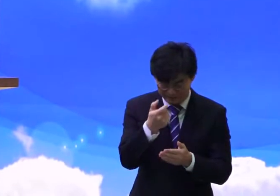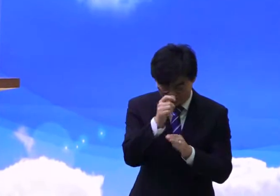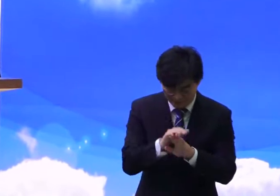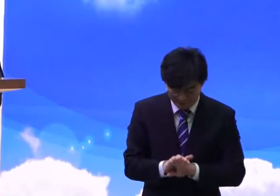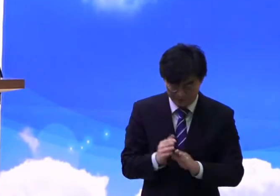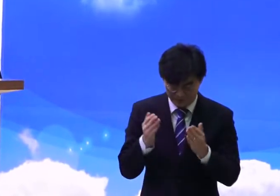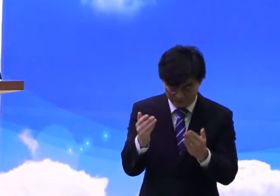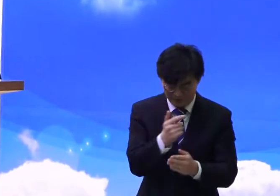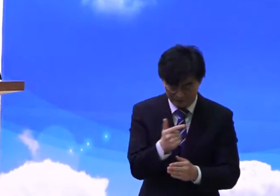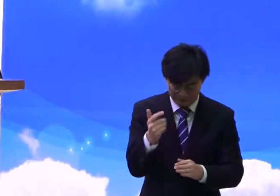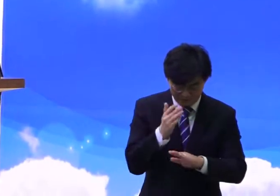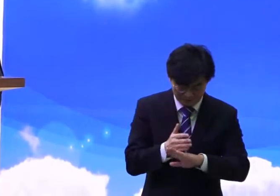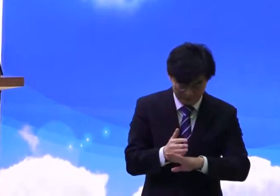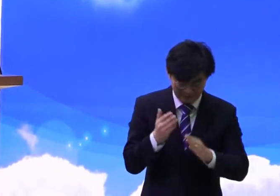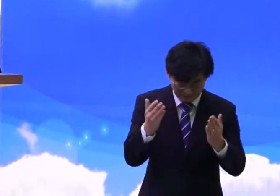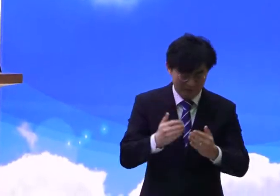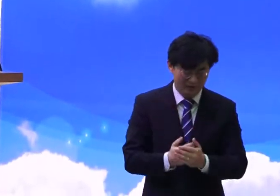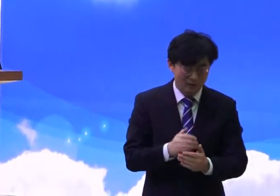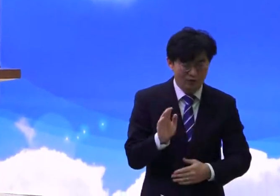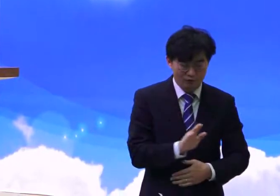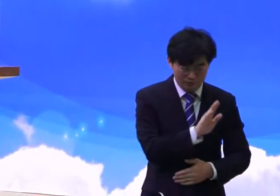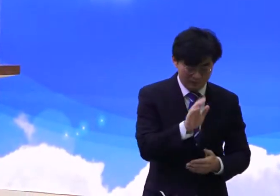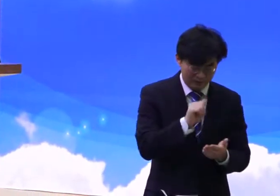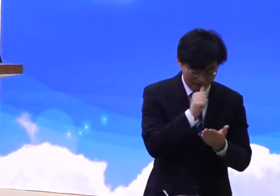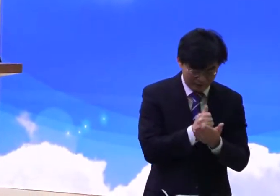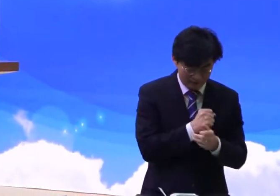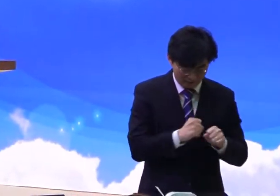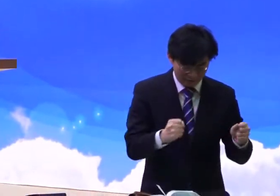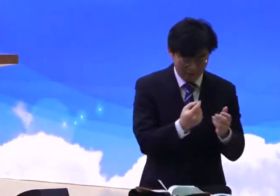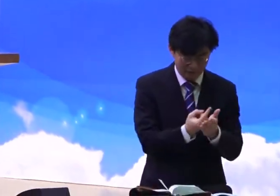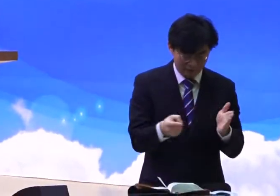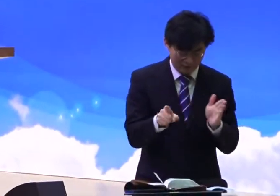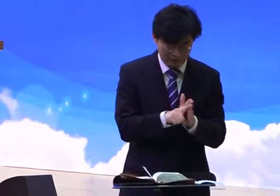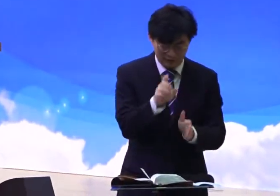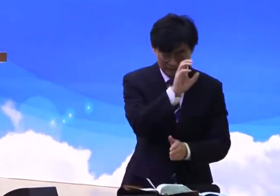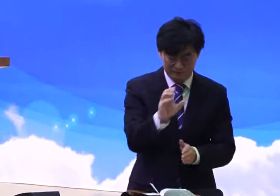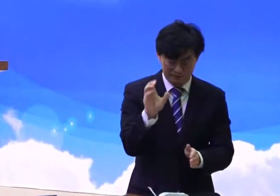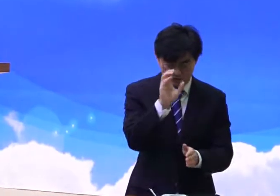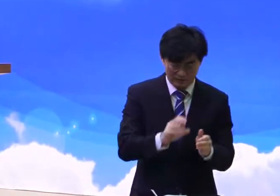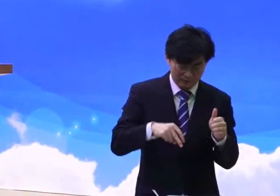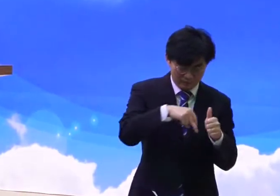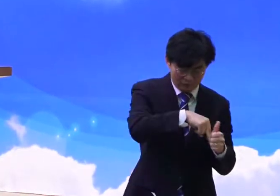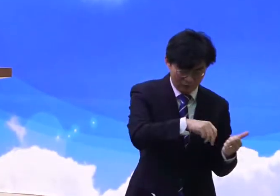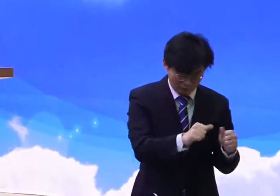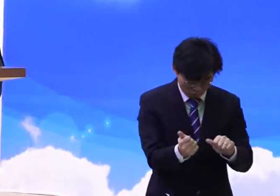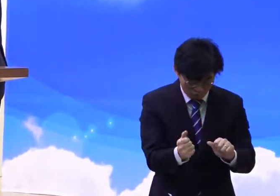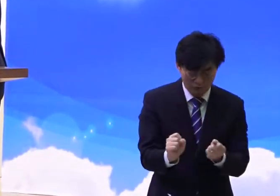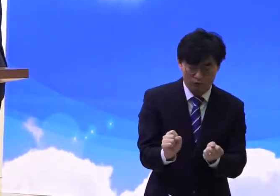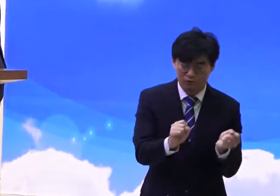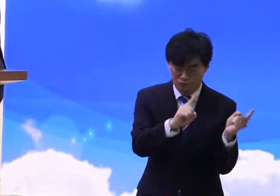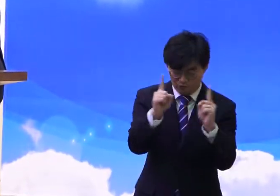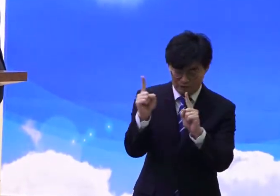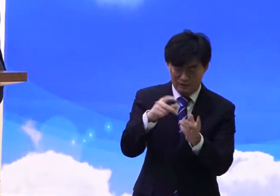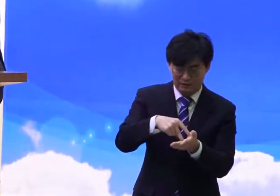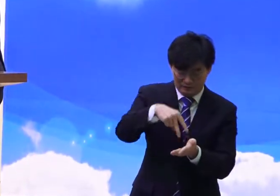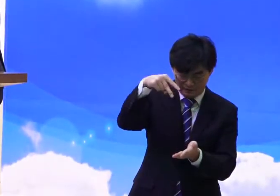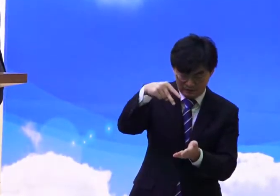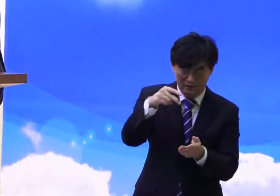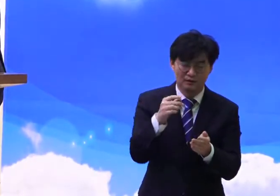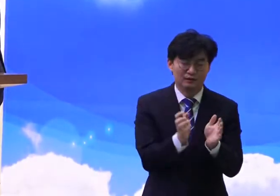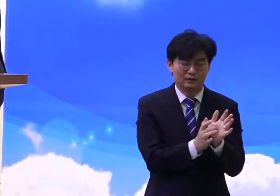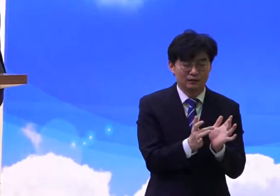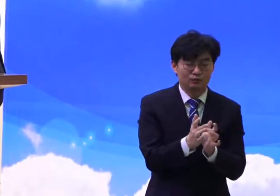허물을 용서하기 위하여 십자가에 피 흘려 죽으시고 부활 승천하신 예수님께 감사와